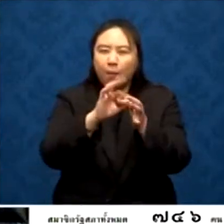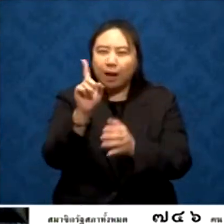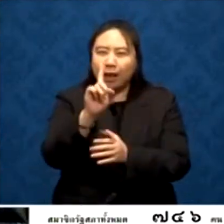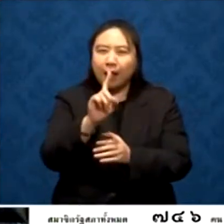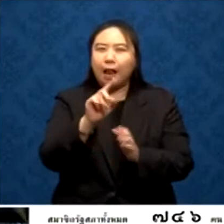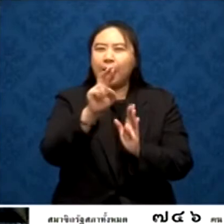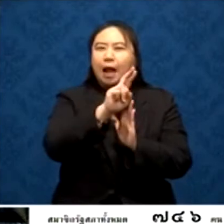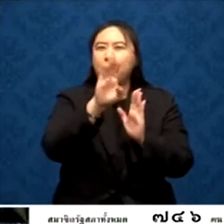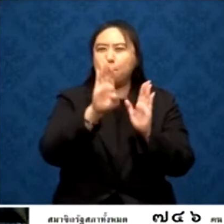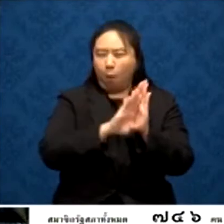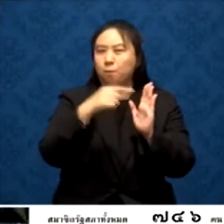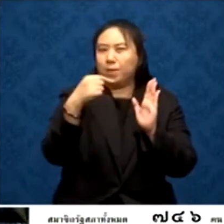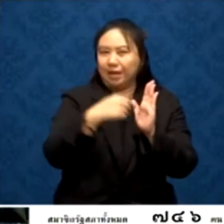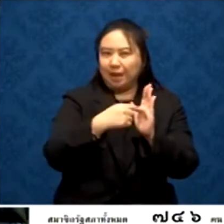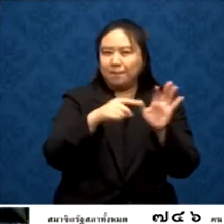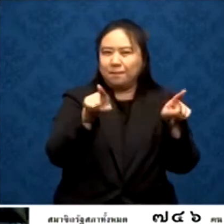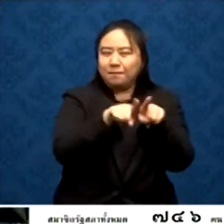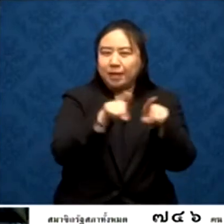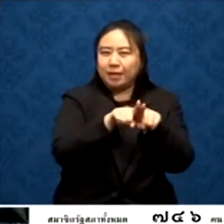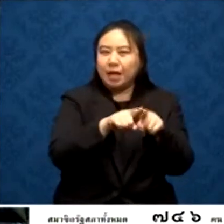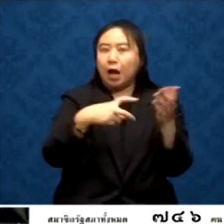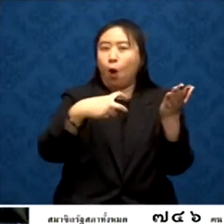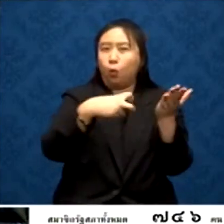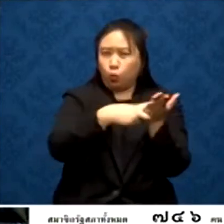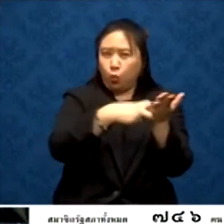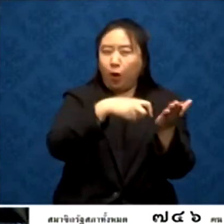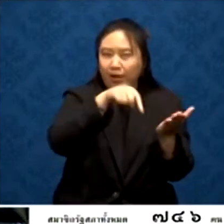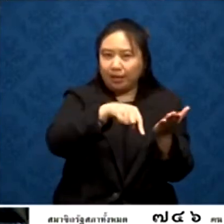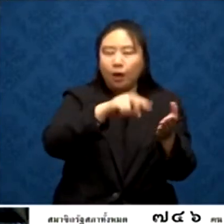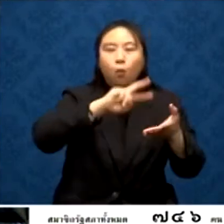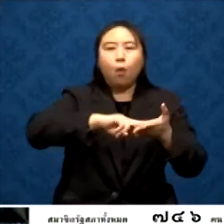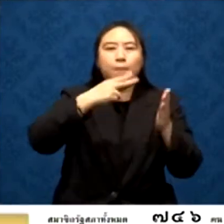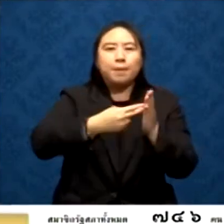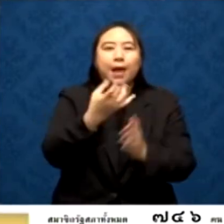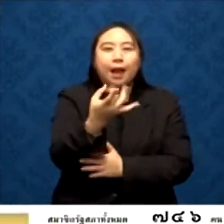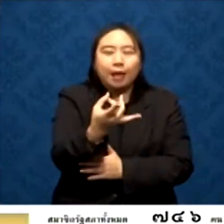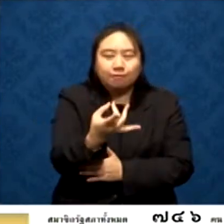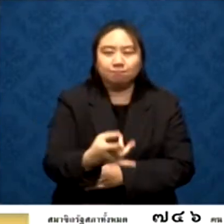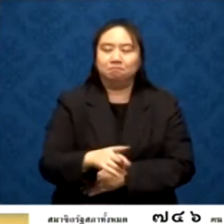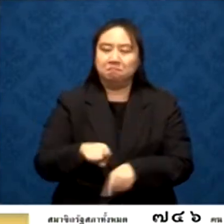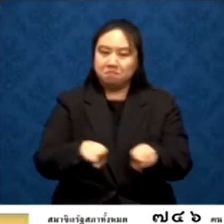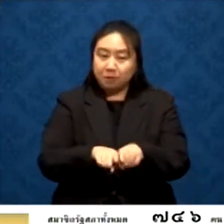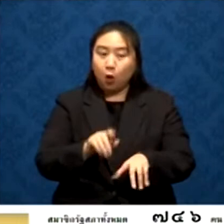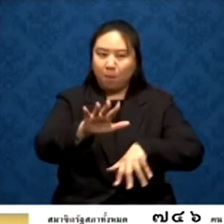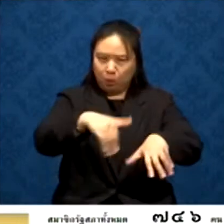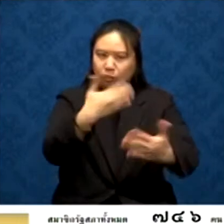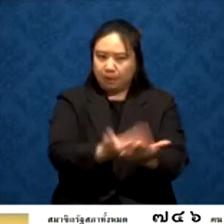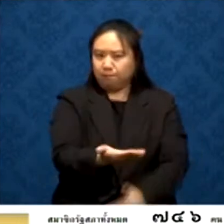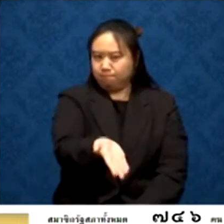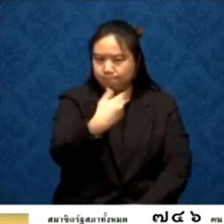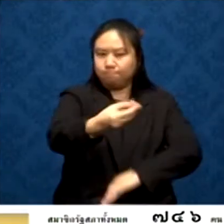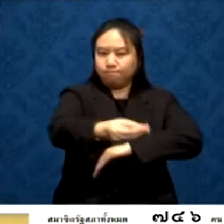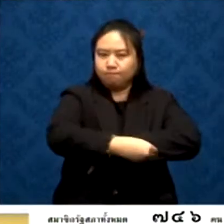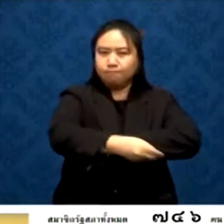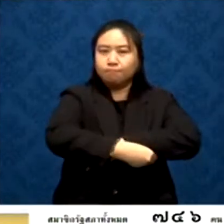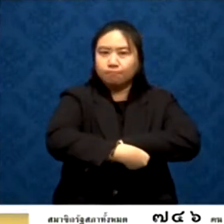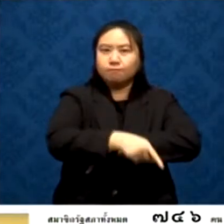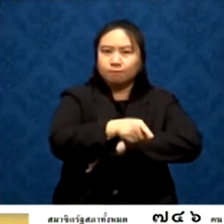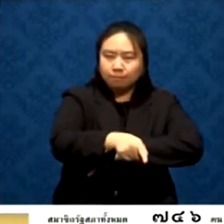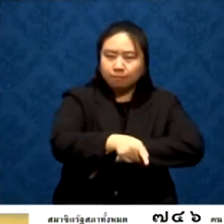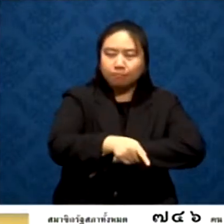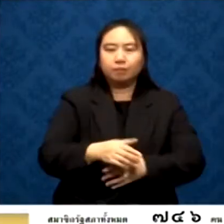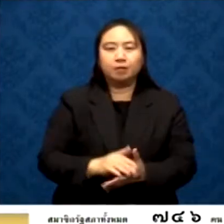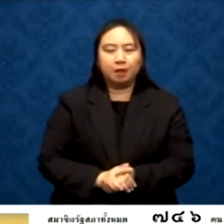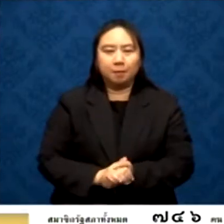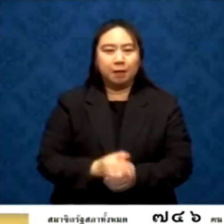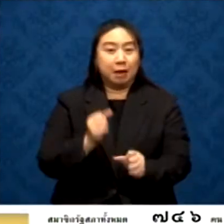การขู่เข็นให้ประชาชนจ่ายสวยสินบนรวมทั้งสร้างเครือข่ายอำน